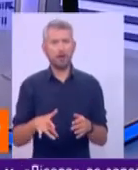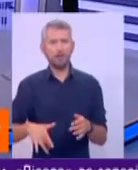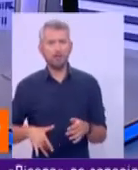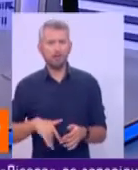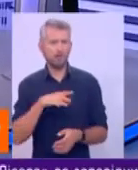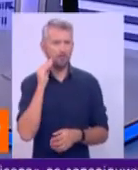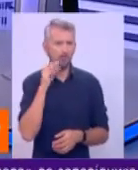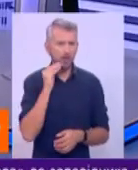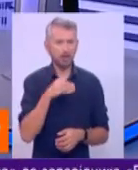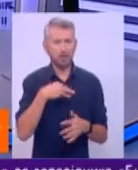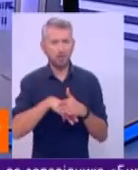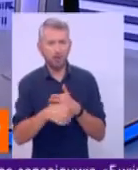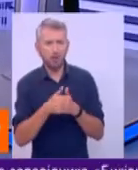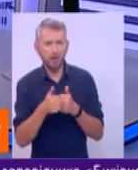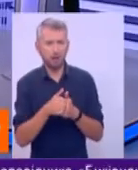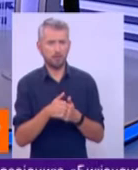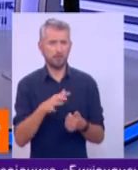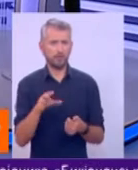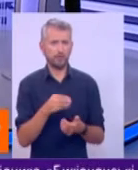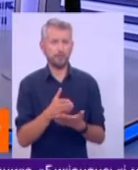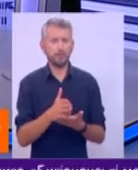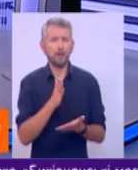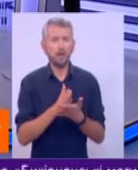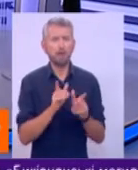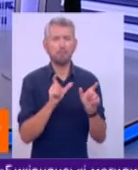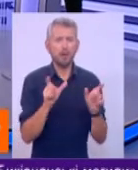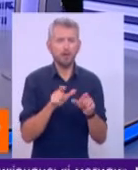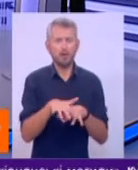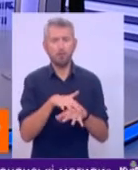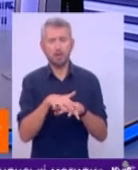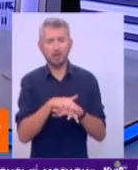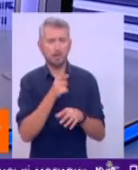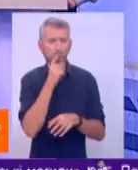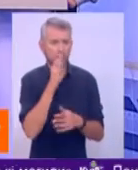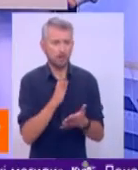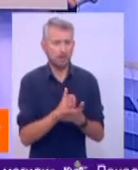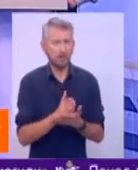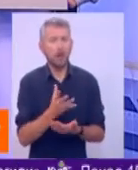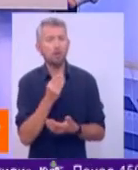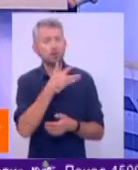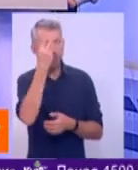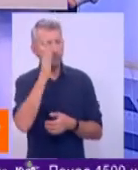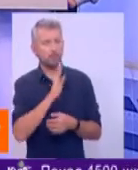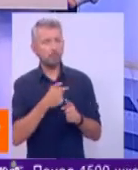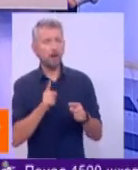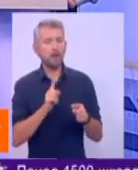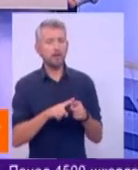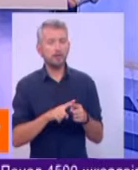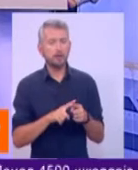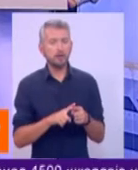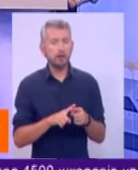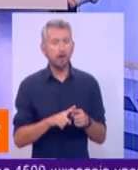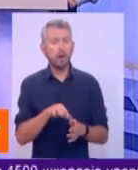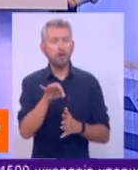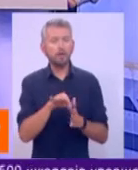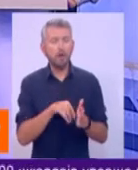метро, это все обжито. Сложилась инфраструктура. Да, есть магазины, есть базары, есть парки, понимаете. А еще жилье, не забывайте, да, это удорожит